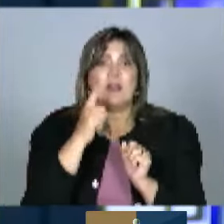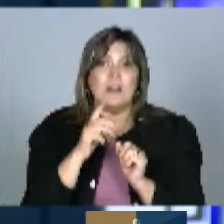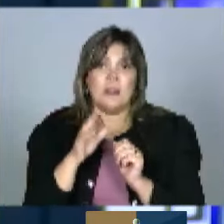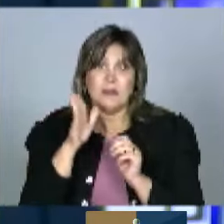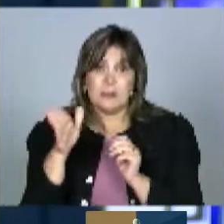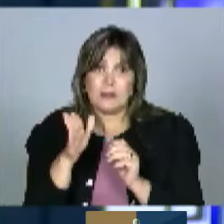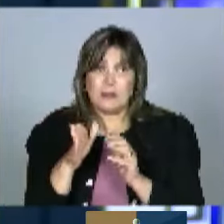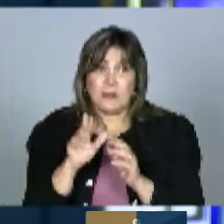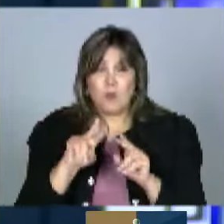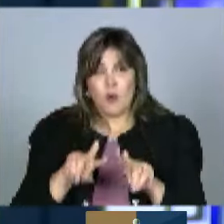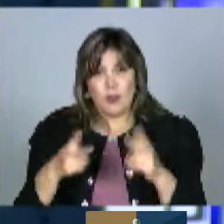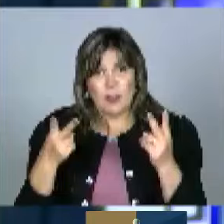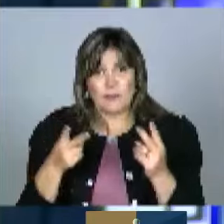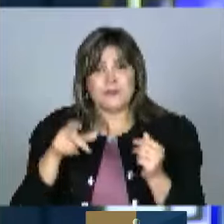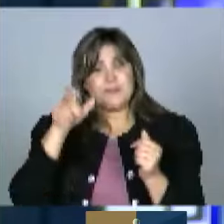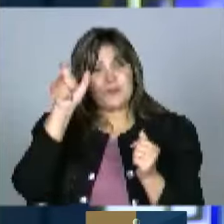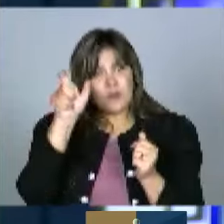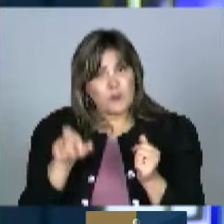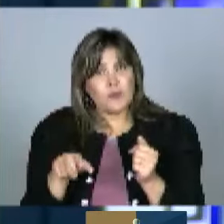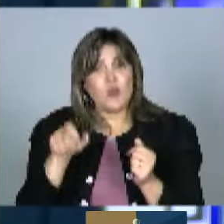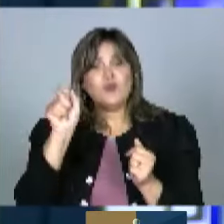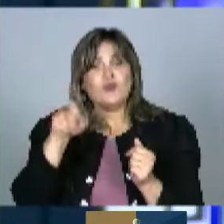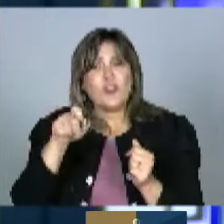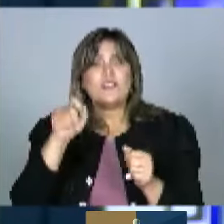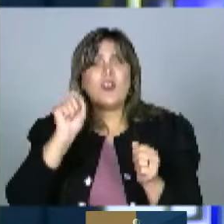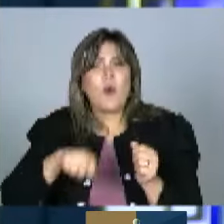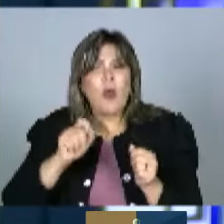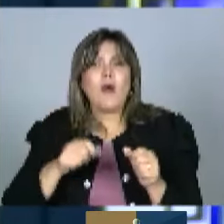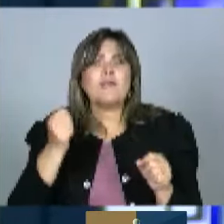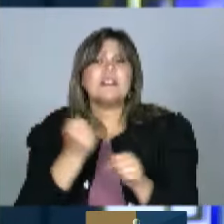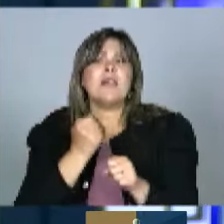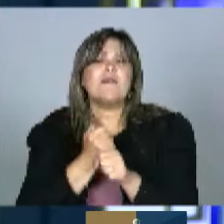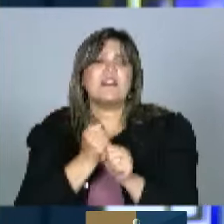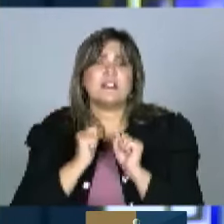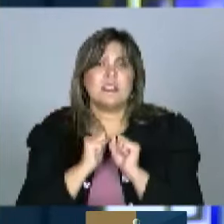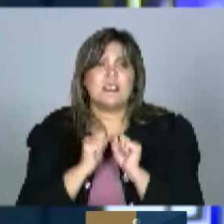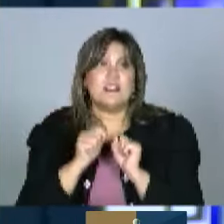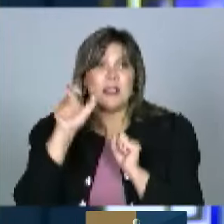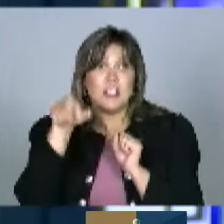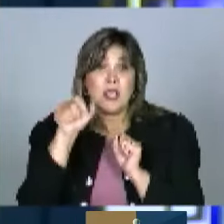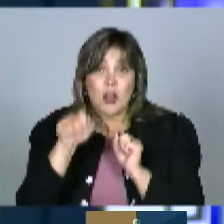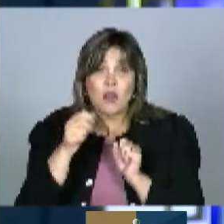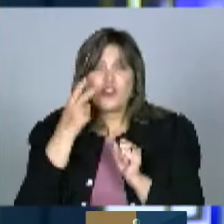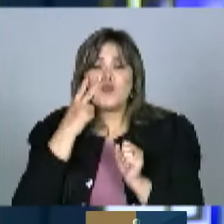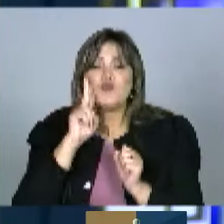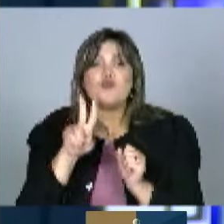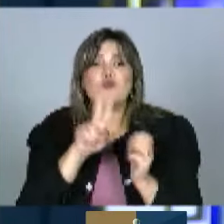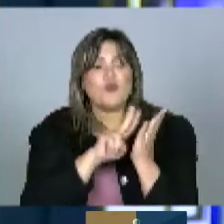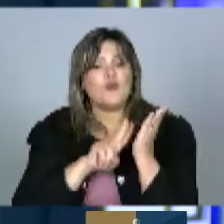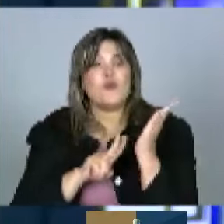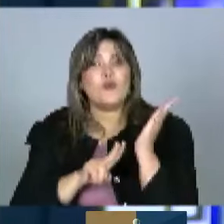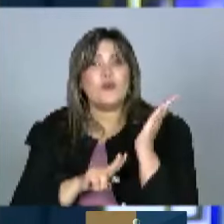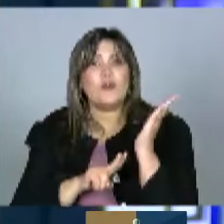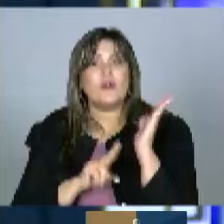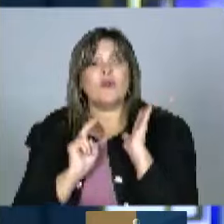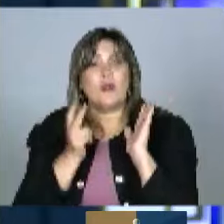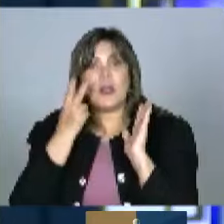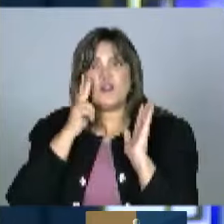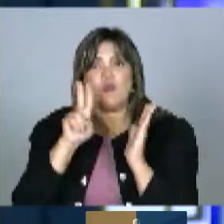الوقتيه وقاضي التنفيذ قاضي الامور الوقتيه له ان ينظر من